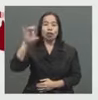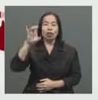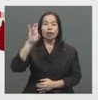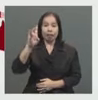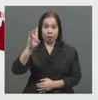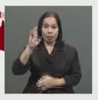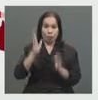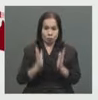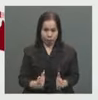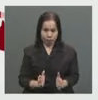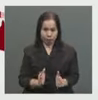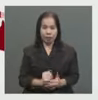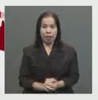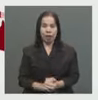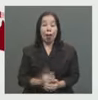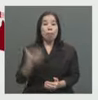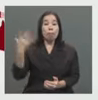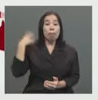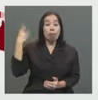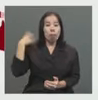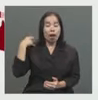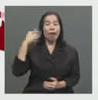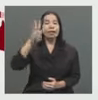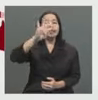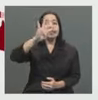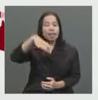42,107 รายเพิ่มขึ้นจากเมื่อวานนี้